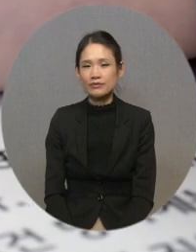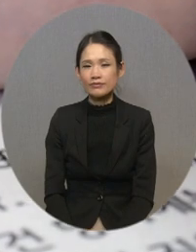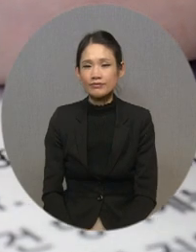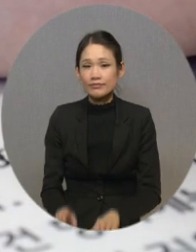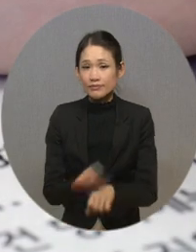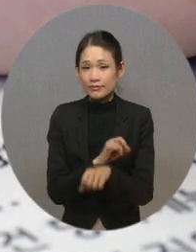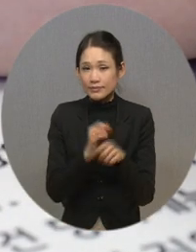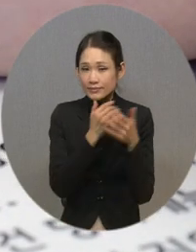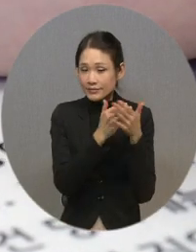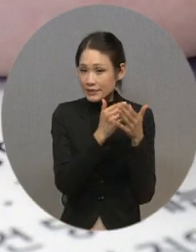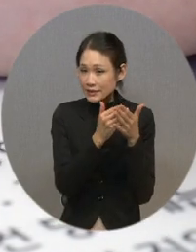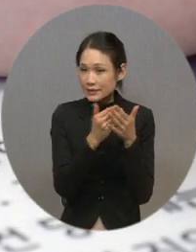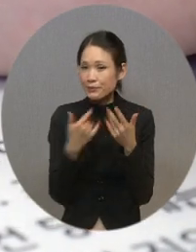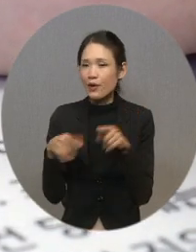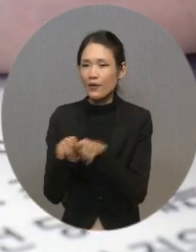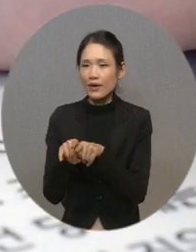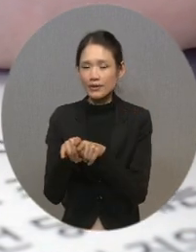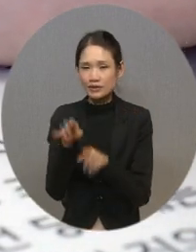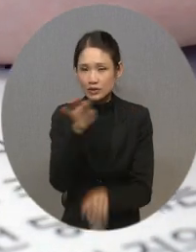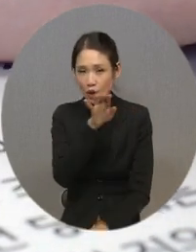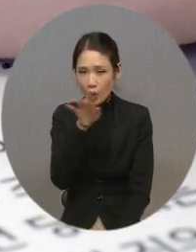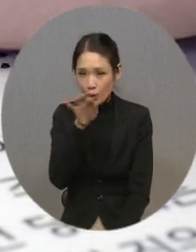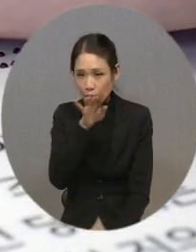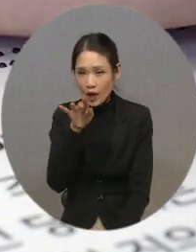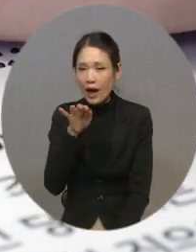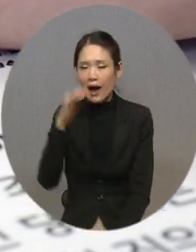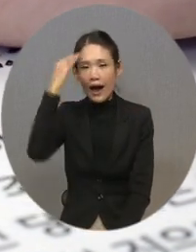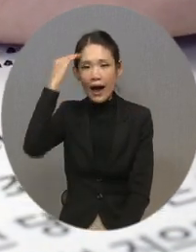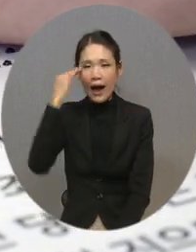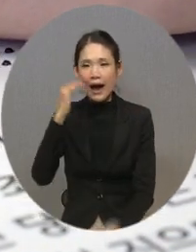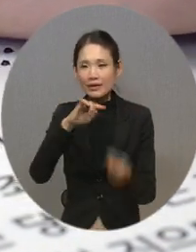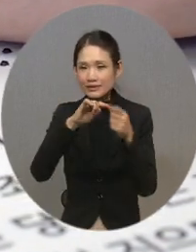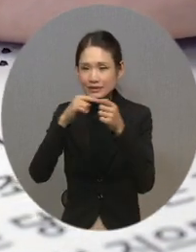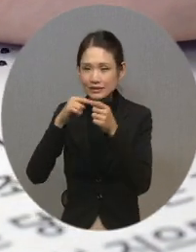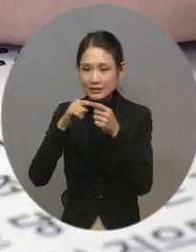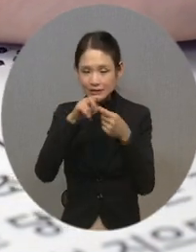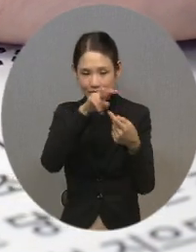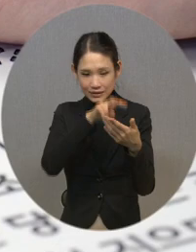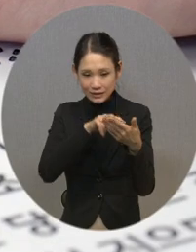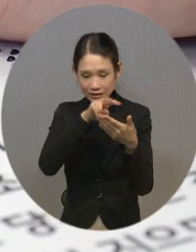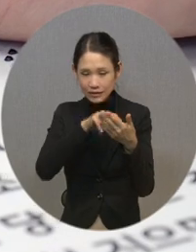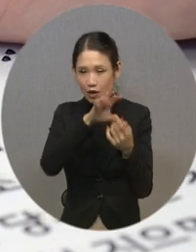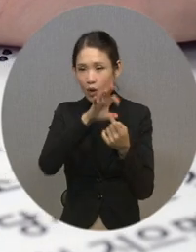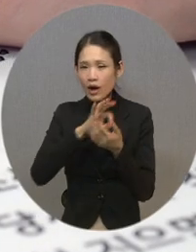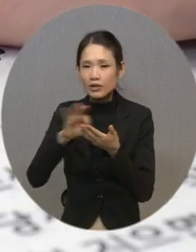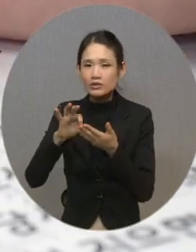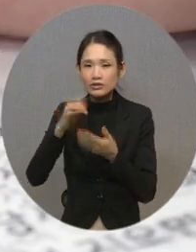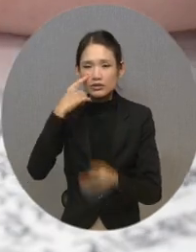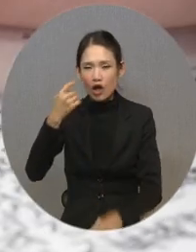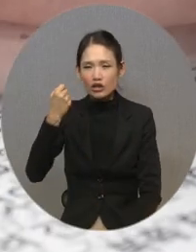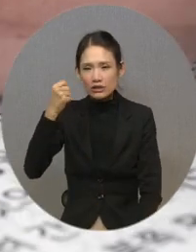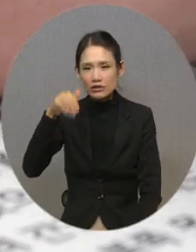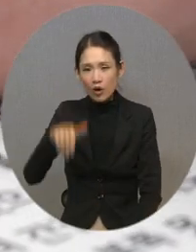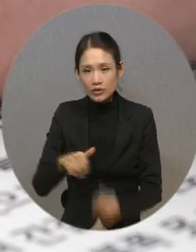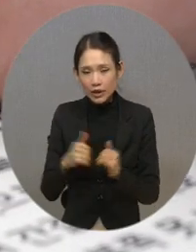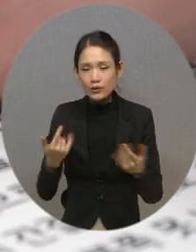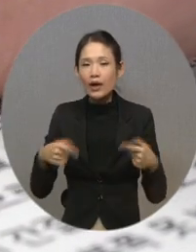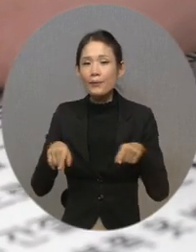특히 그림과 함께 점자와 한글 설명이 있어 저시력자도 활용할 수 있도록 제작됐습니다.